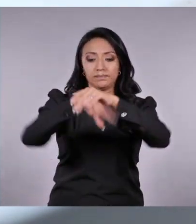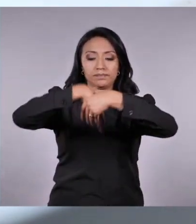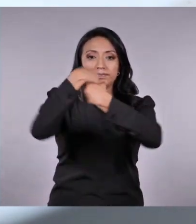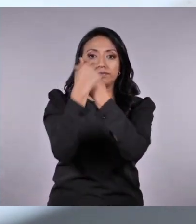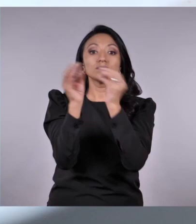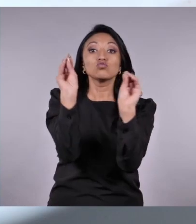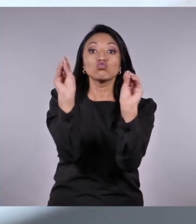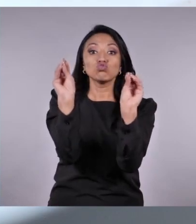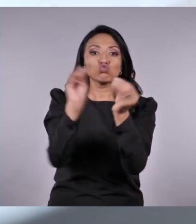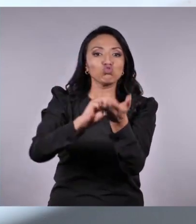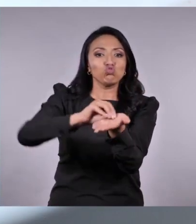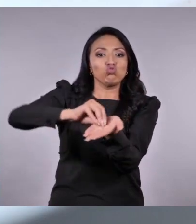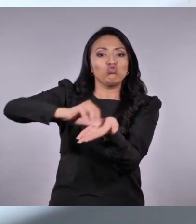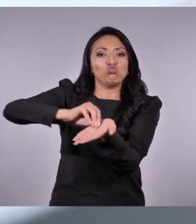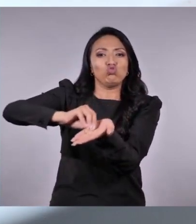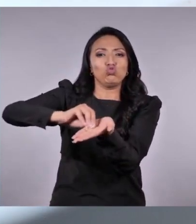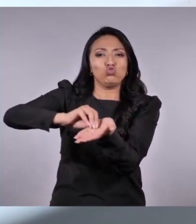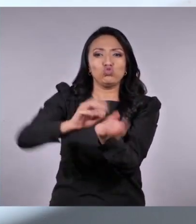ahora las uñas.